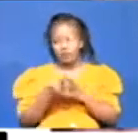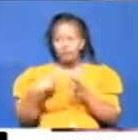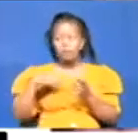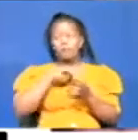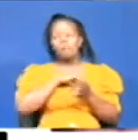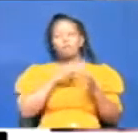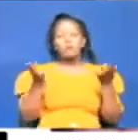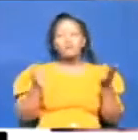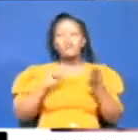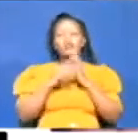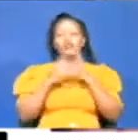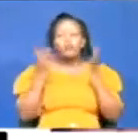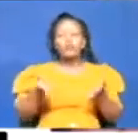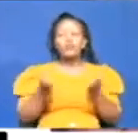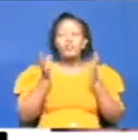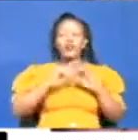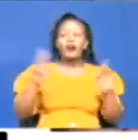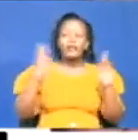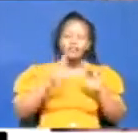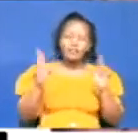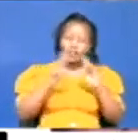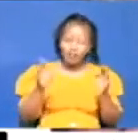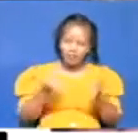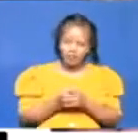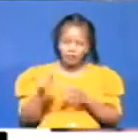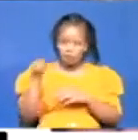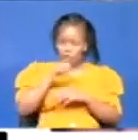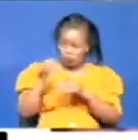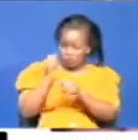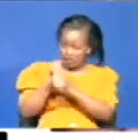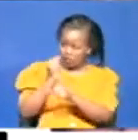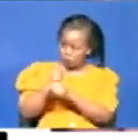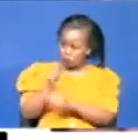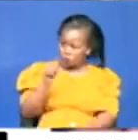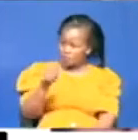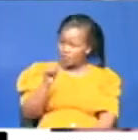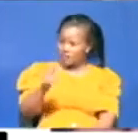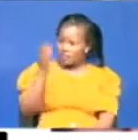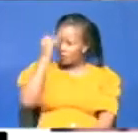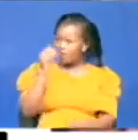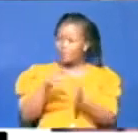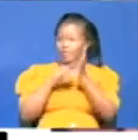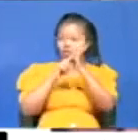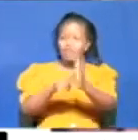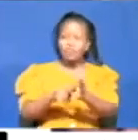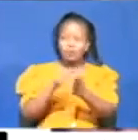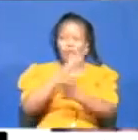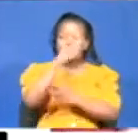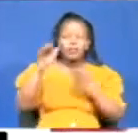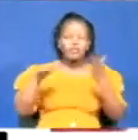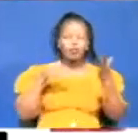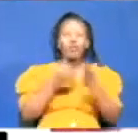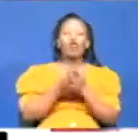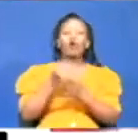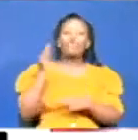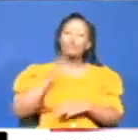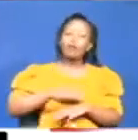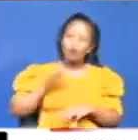it. Amen. We are doing it on behalf of all the women of this